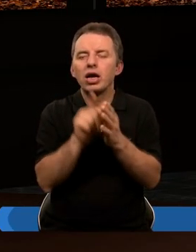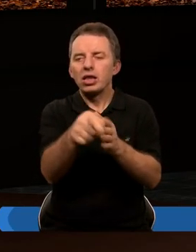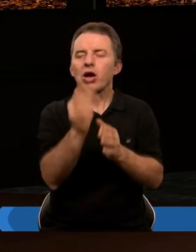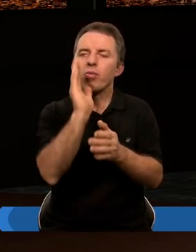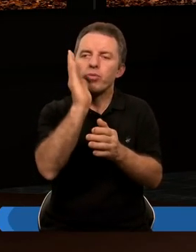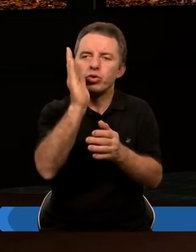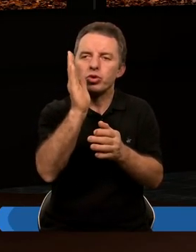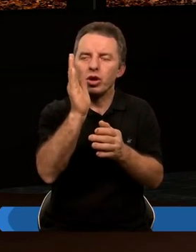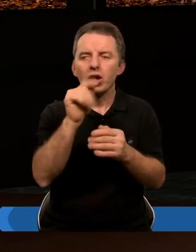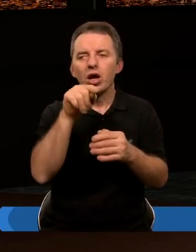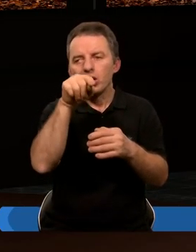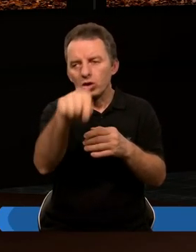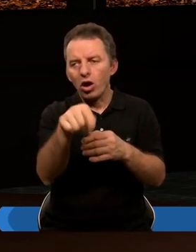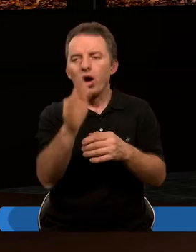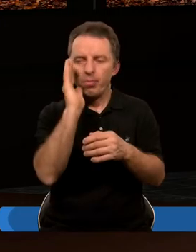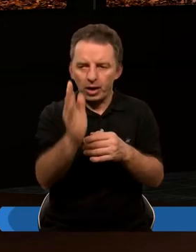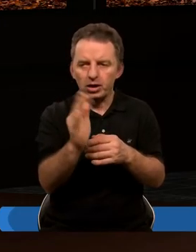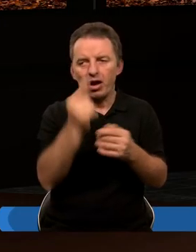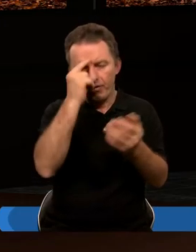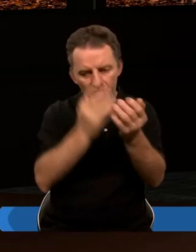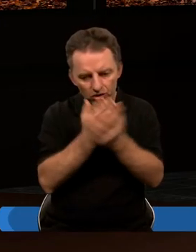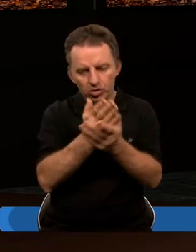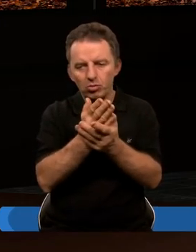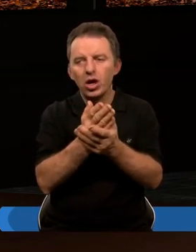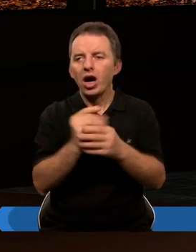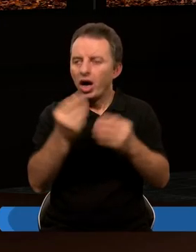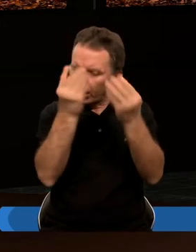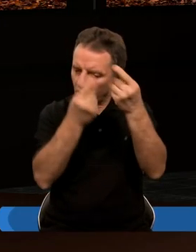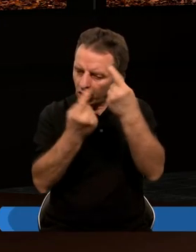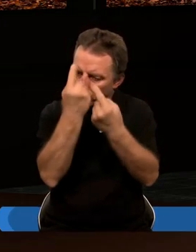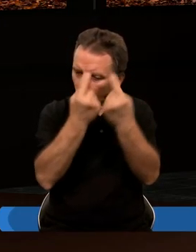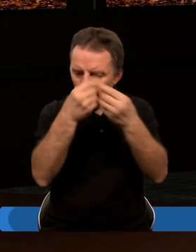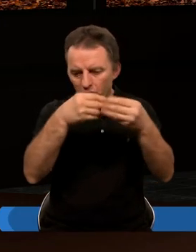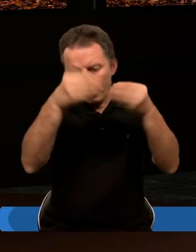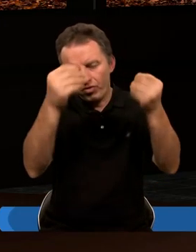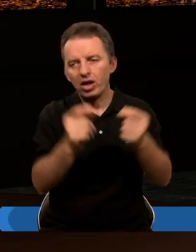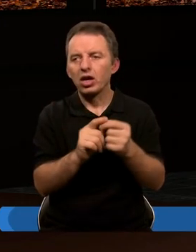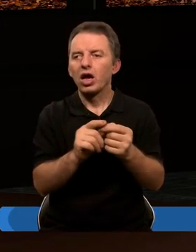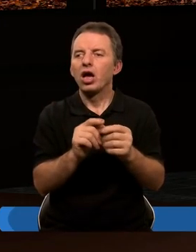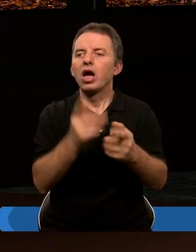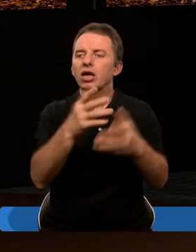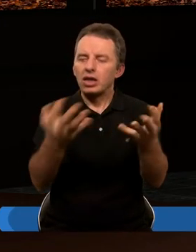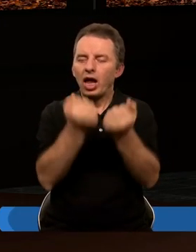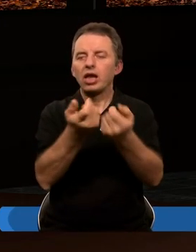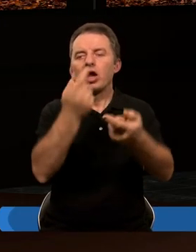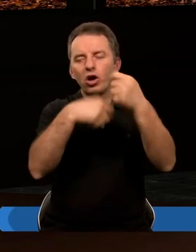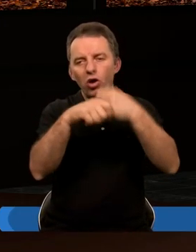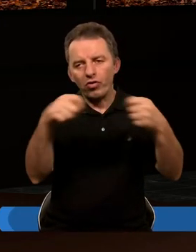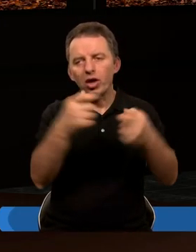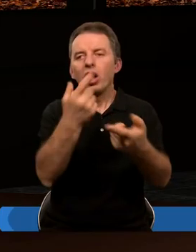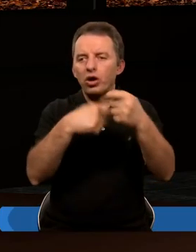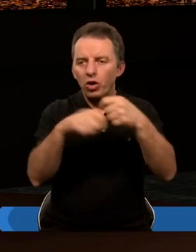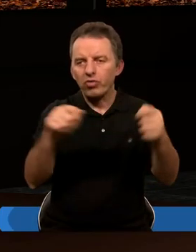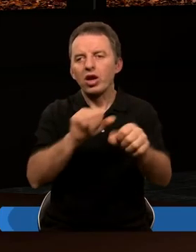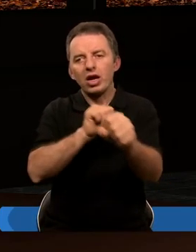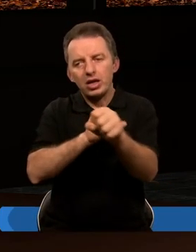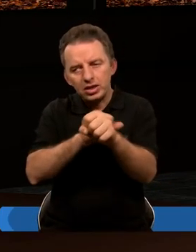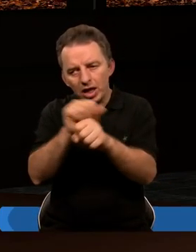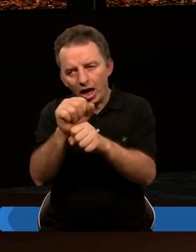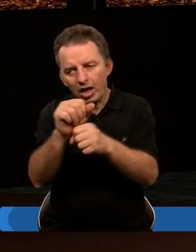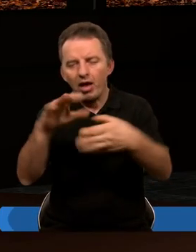później, co będziemy wierzymy rozważać, znalazł rozwiązanie. I to rozwiązanie